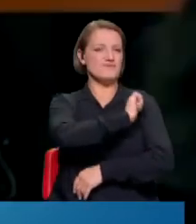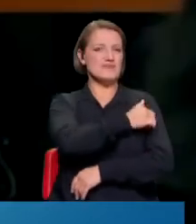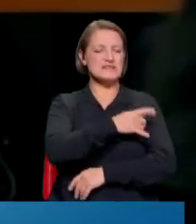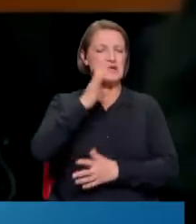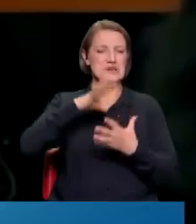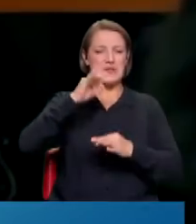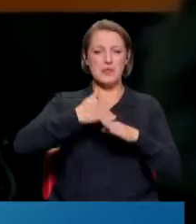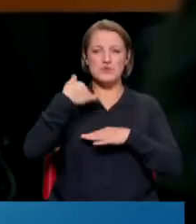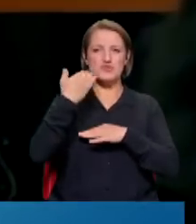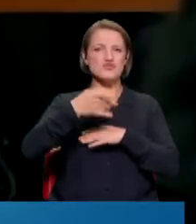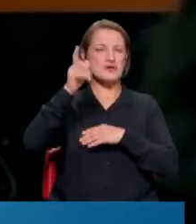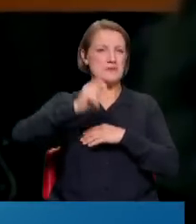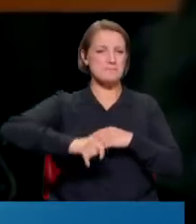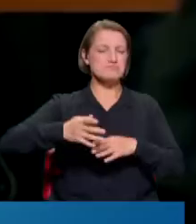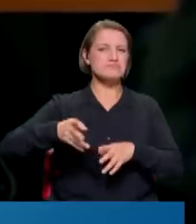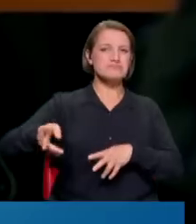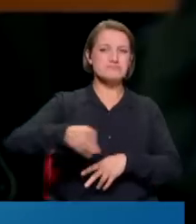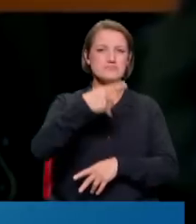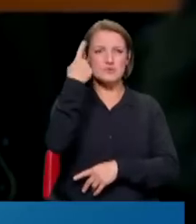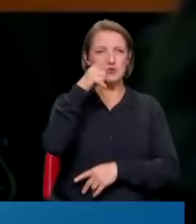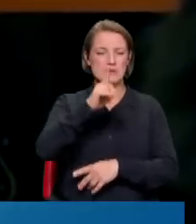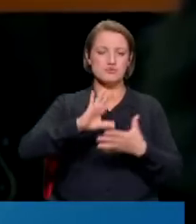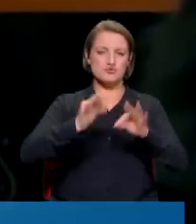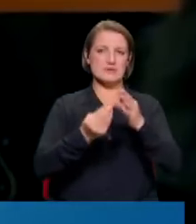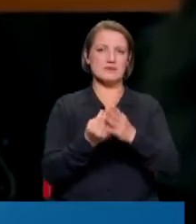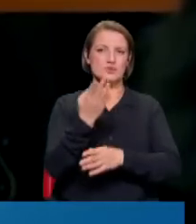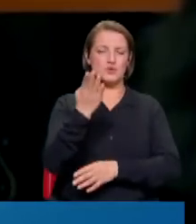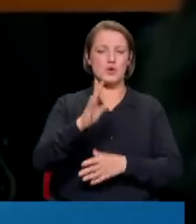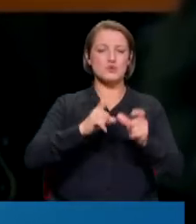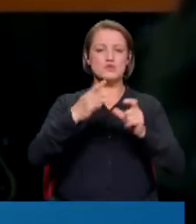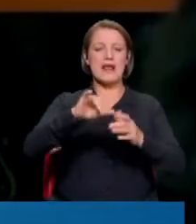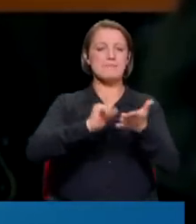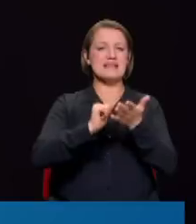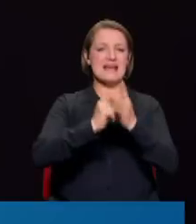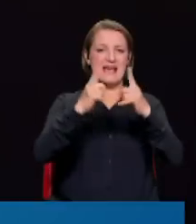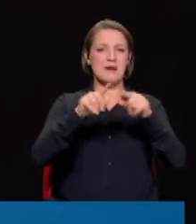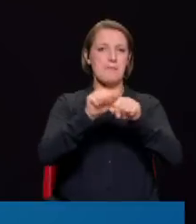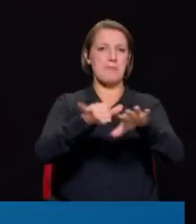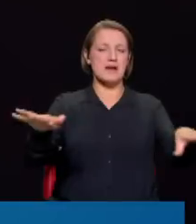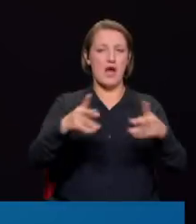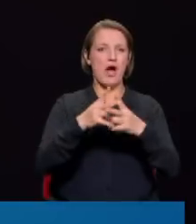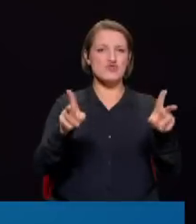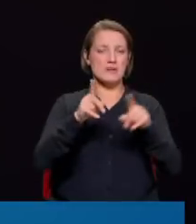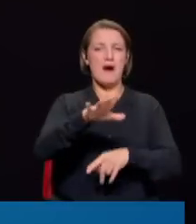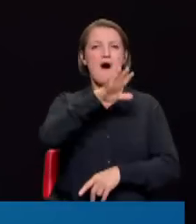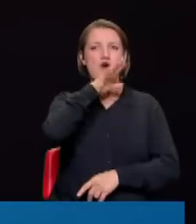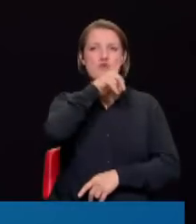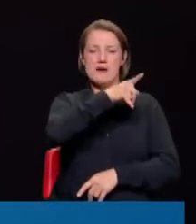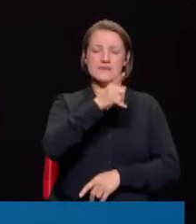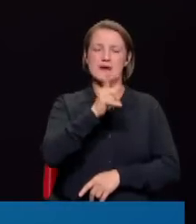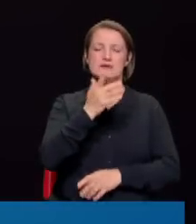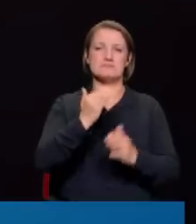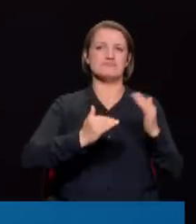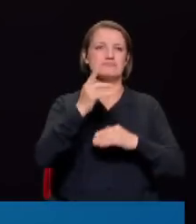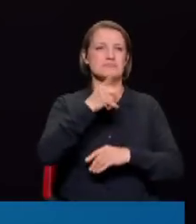gaz uygulamaları nedeniyle dile getirdi bu sözleri sosyal medya hesabından paylaştığı açıklama Avrupa'da da Yankı